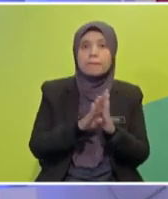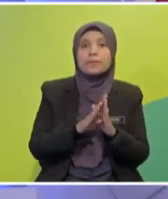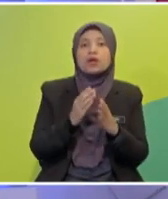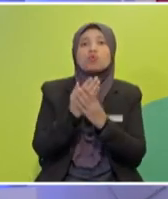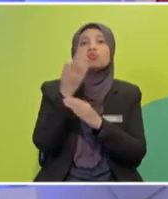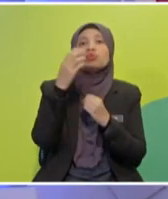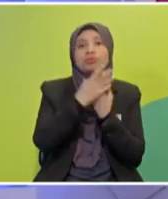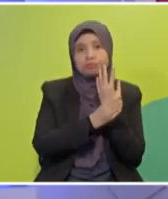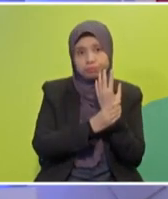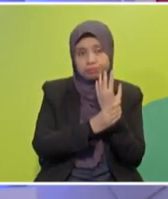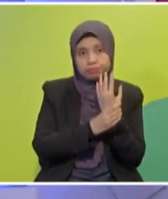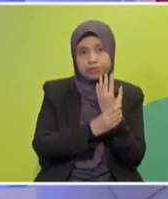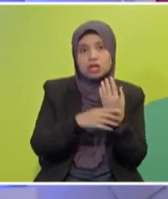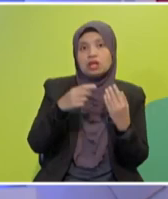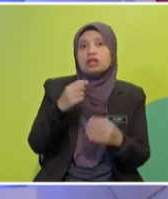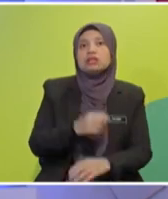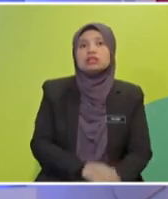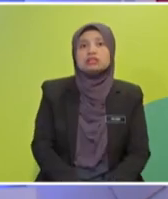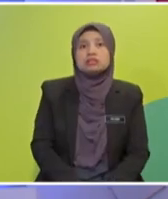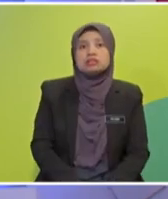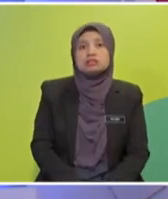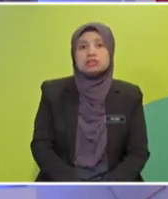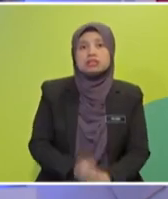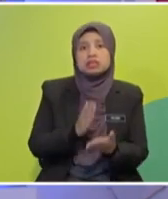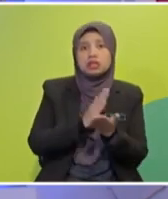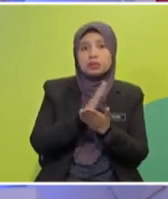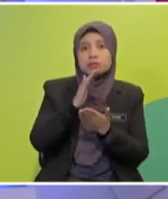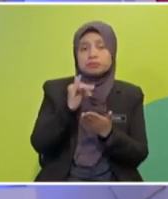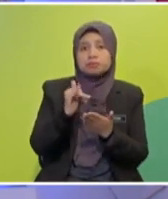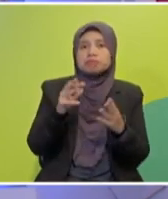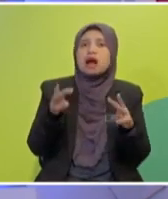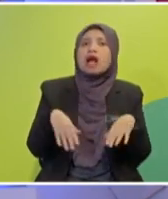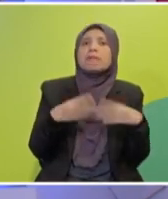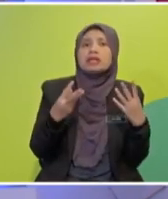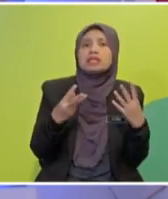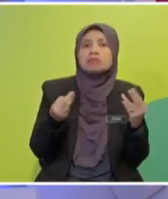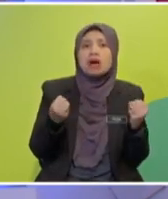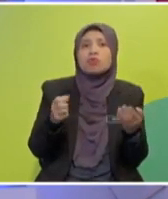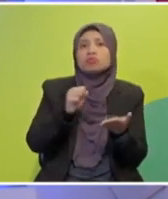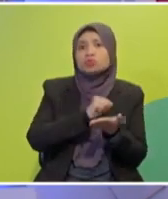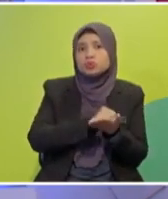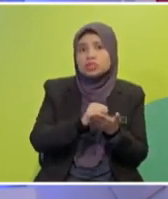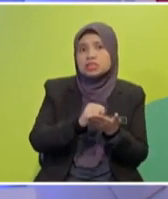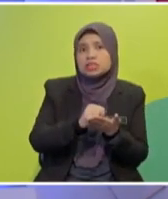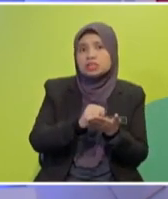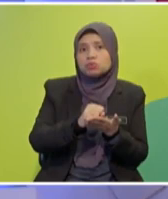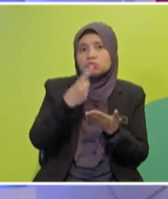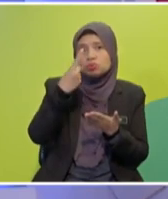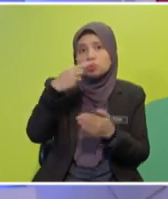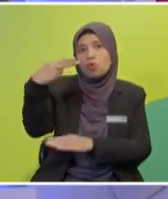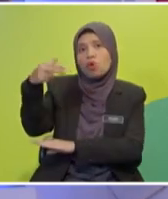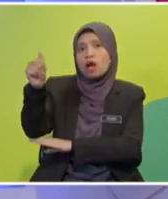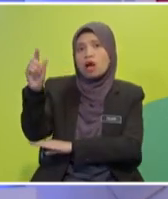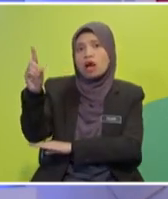Itu untuk hadas kecil. Nanti kita akan teruskan belajar macam mana kita nak bersuci, apa hadas, kategori hadas-hadas